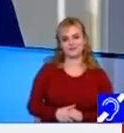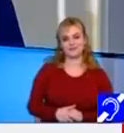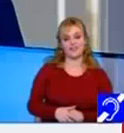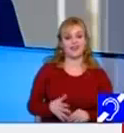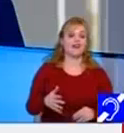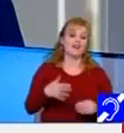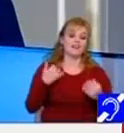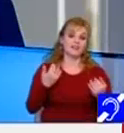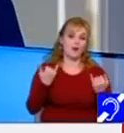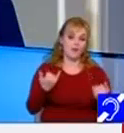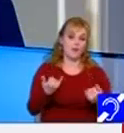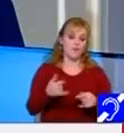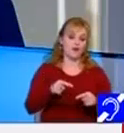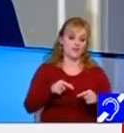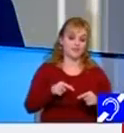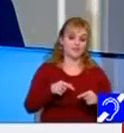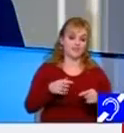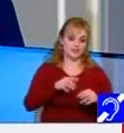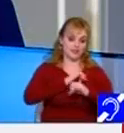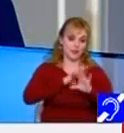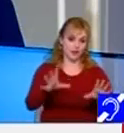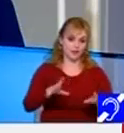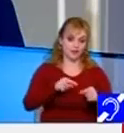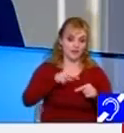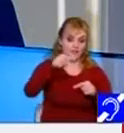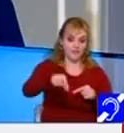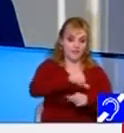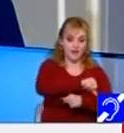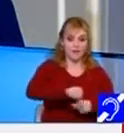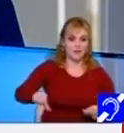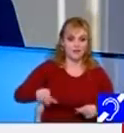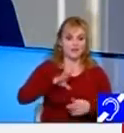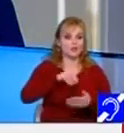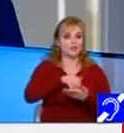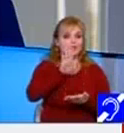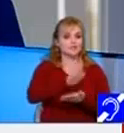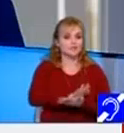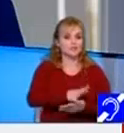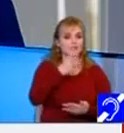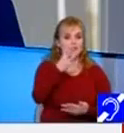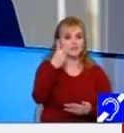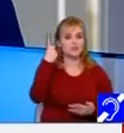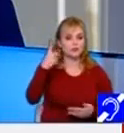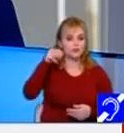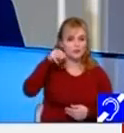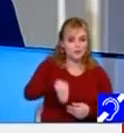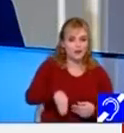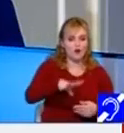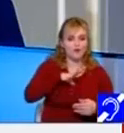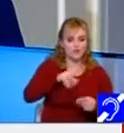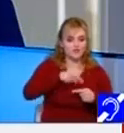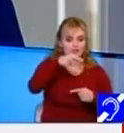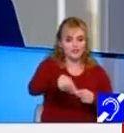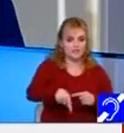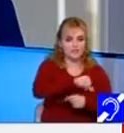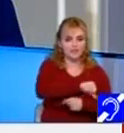De Revelion la vamă, la trecerea dintre ani, la punctele de trecere a frontierei, a fost înregistrate peste 31.000 de traversări. Cele